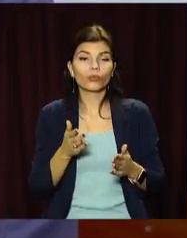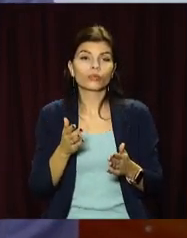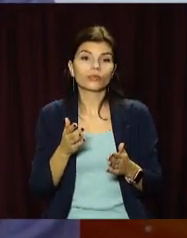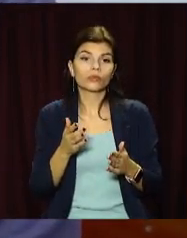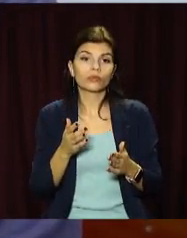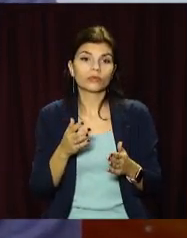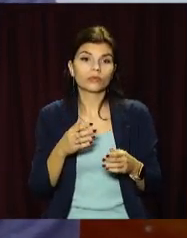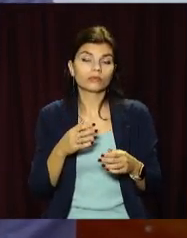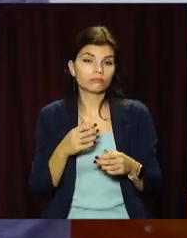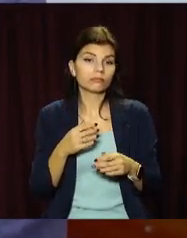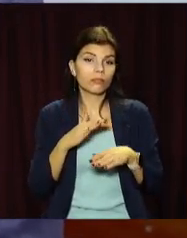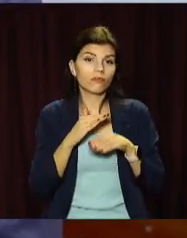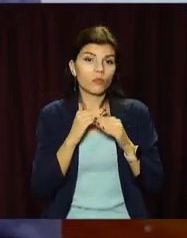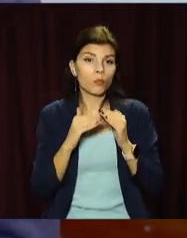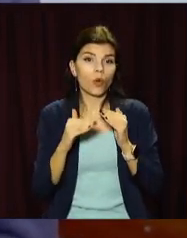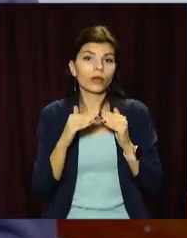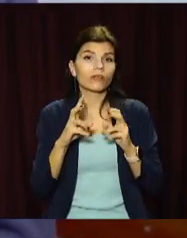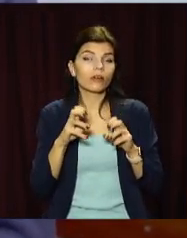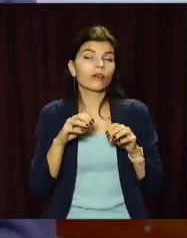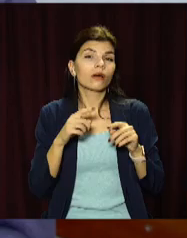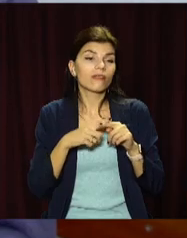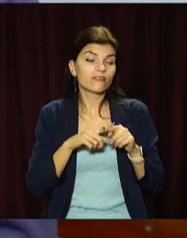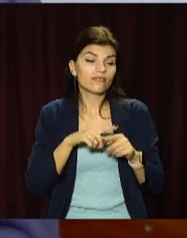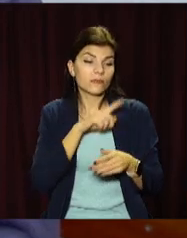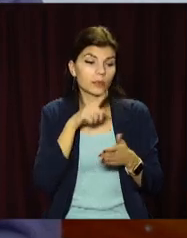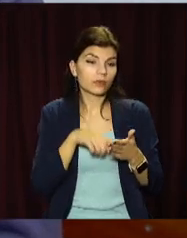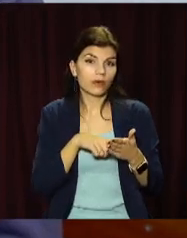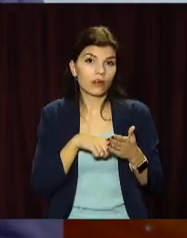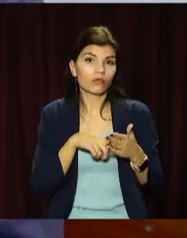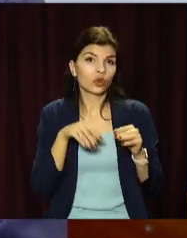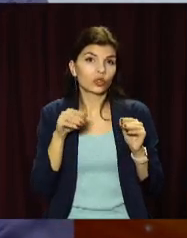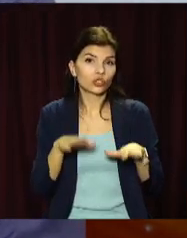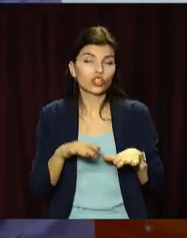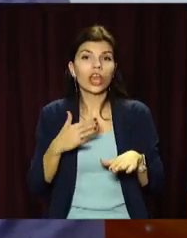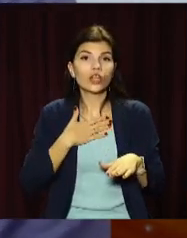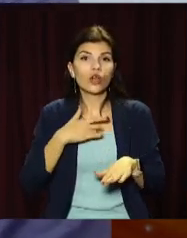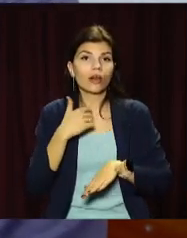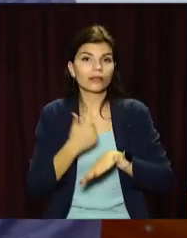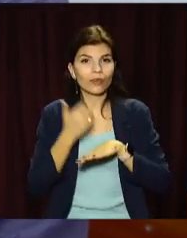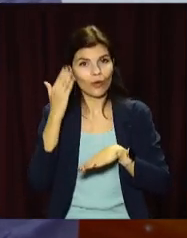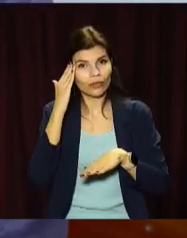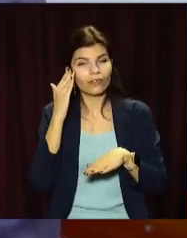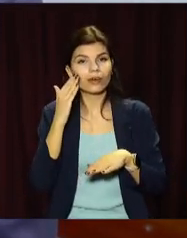правовому полі вирішувати це питання. І наш міський голова